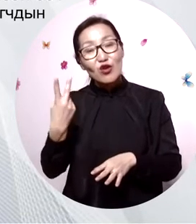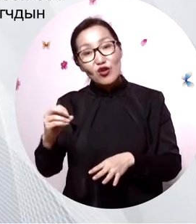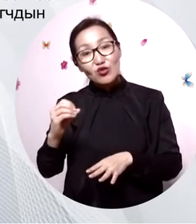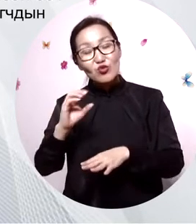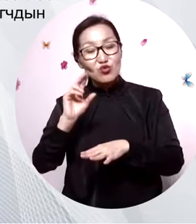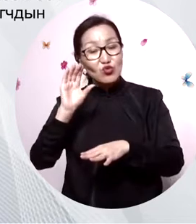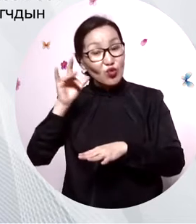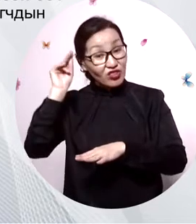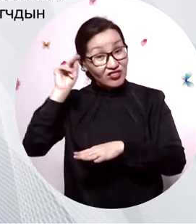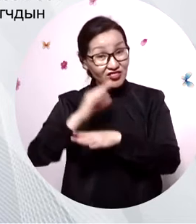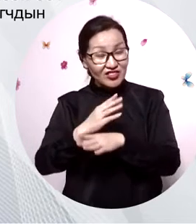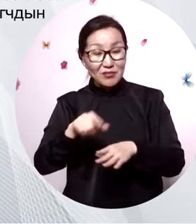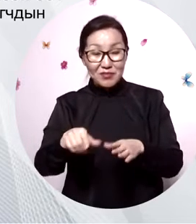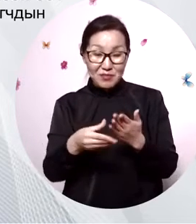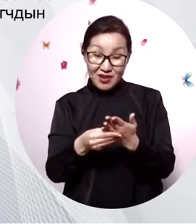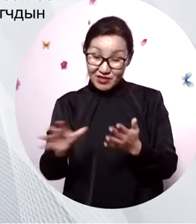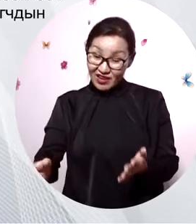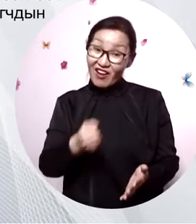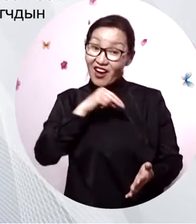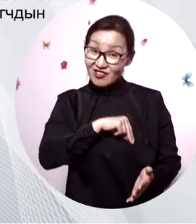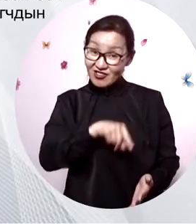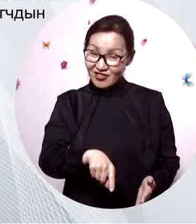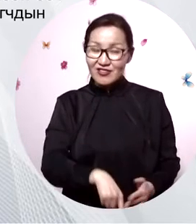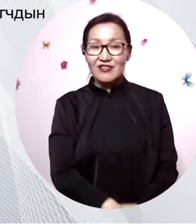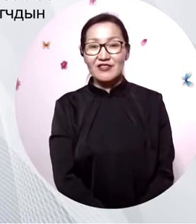2220 сурагчдын тухай баримтыг ашигласан.